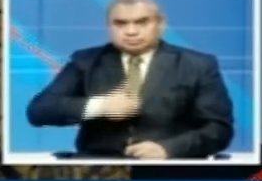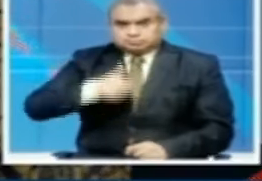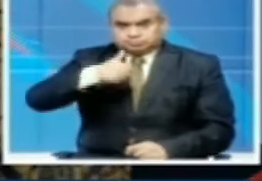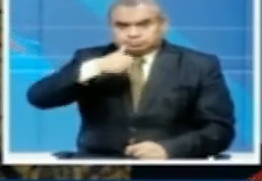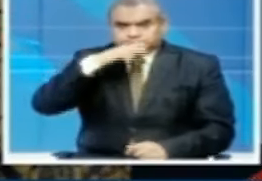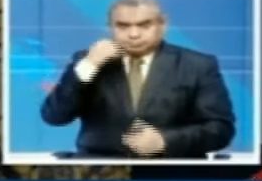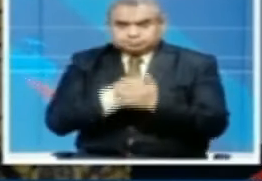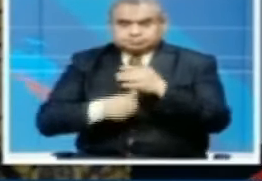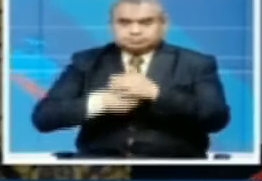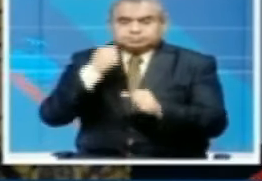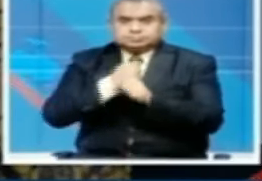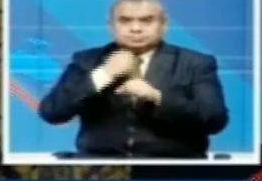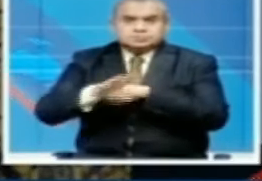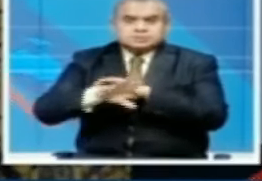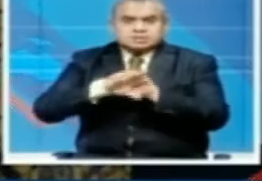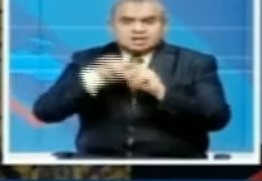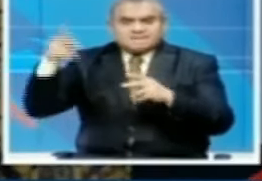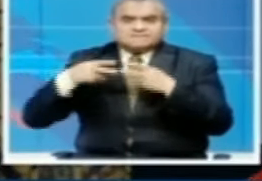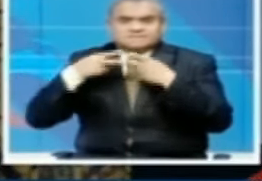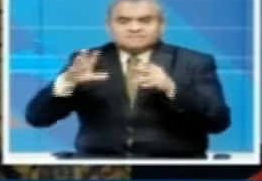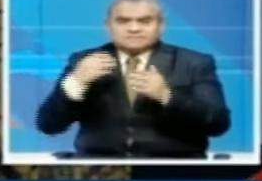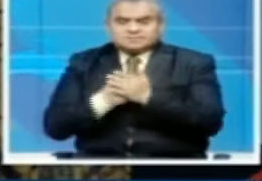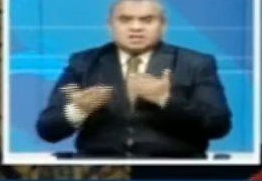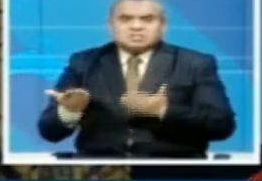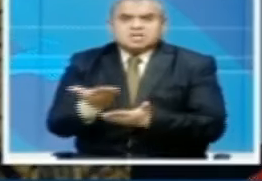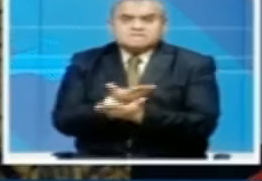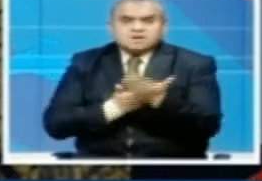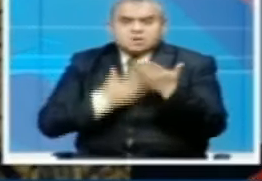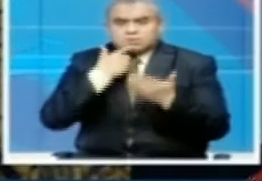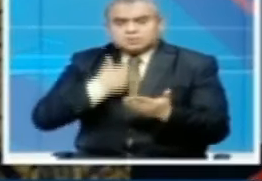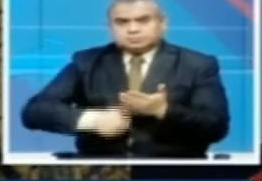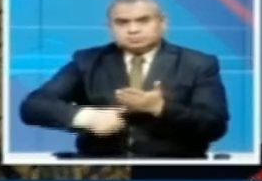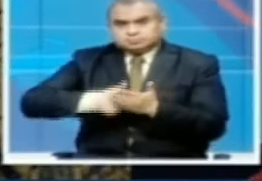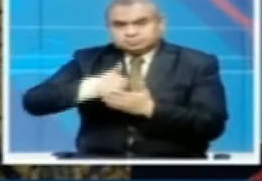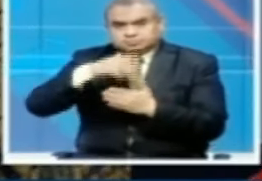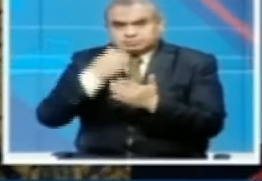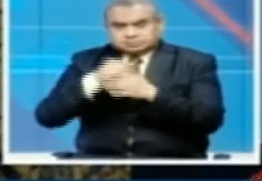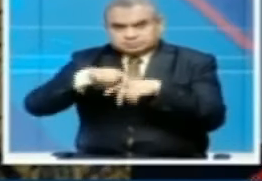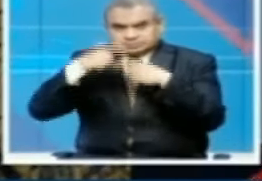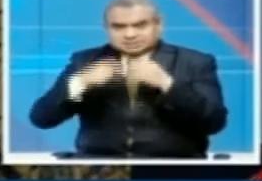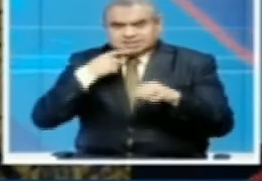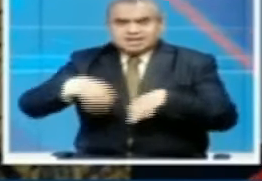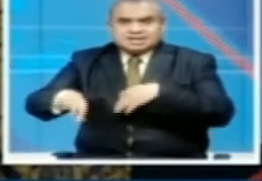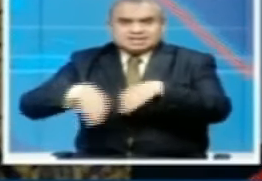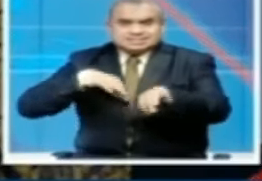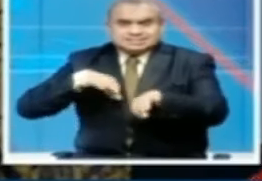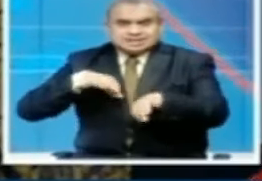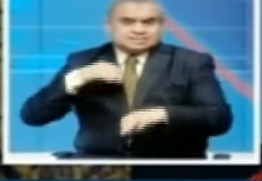جابت النصر، اللي فتح باب التفاوض عشان نحصل بإرادة سياسية